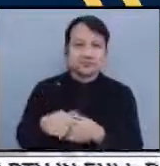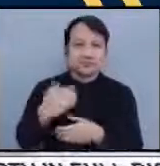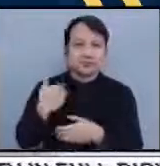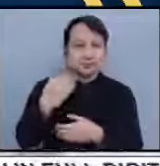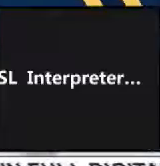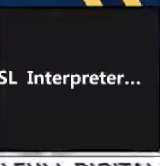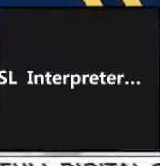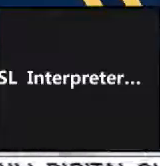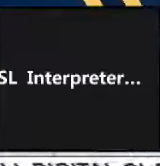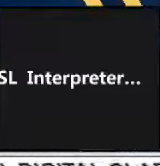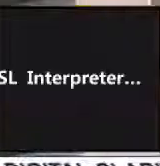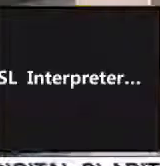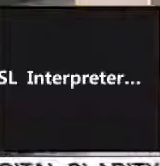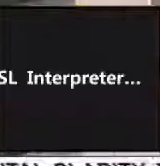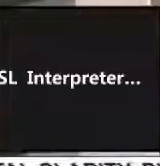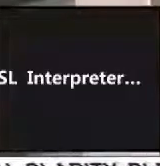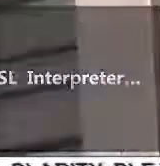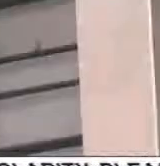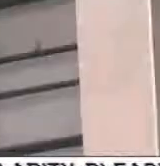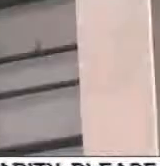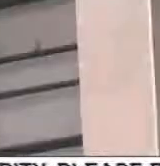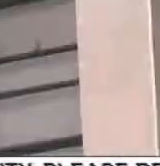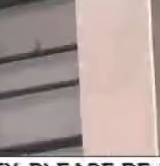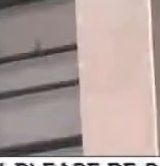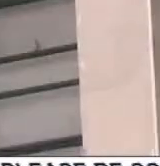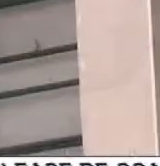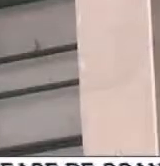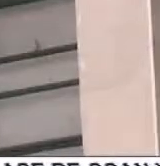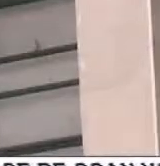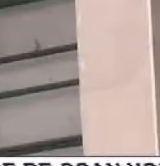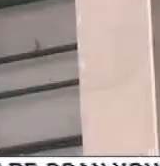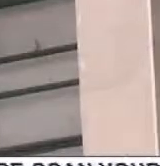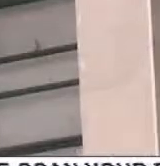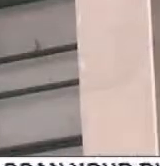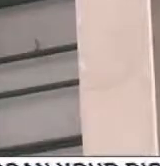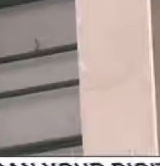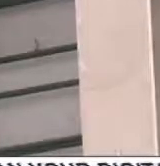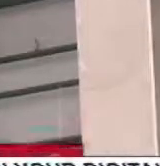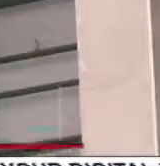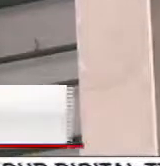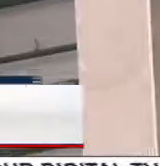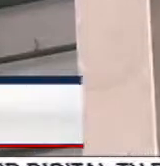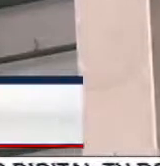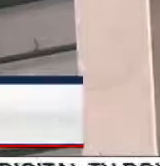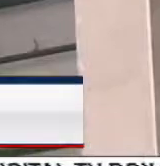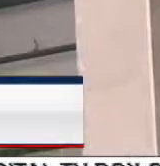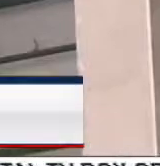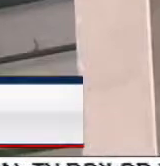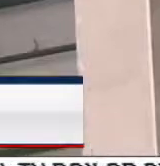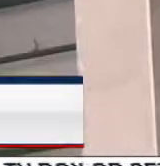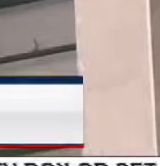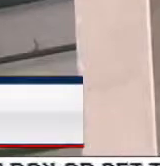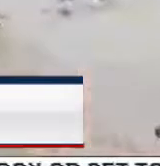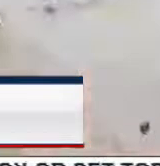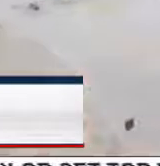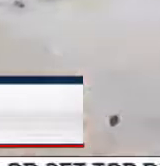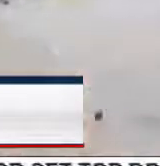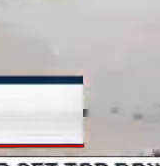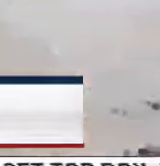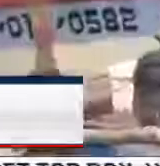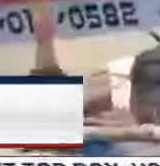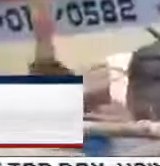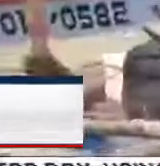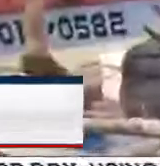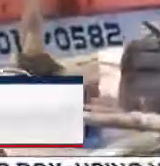naman. Huwag naman ipapasa lahat. Gate pa ng DA, may 1.1 billion pesos na pondo para sa fuel subsidy ng